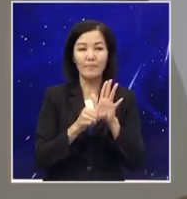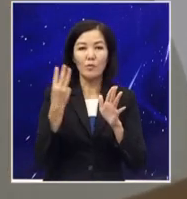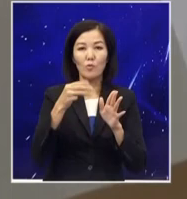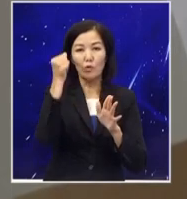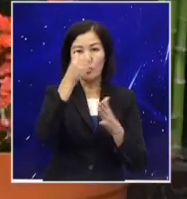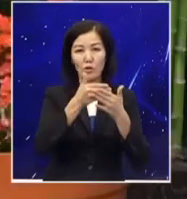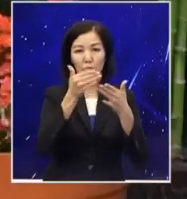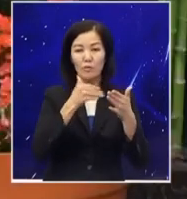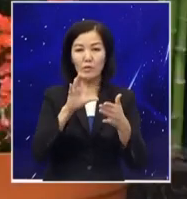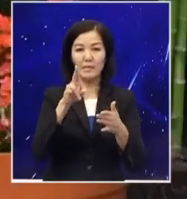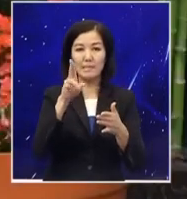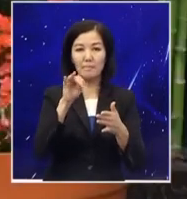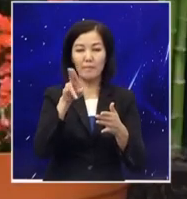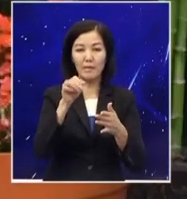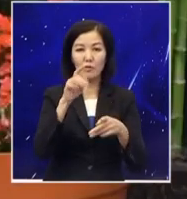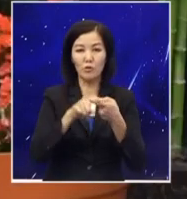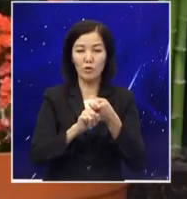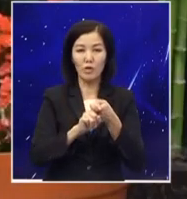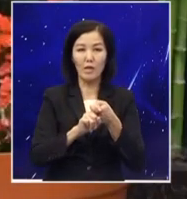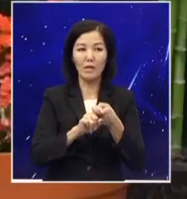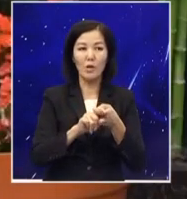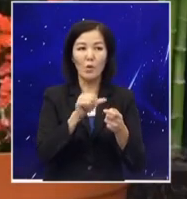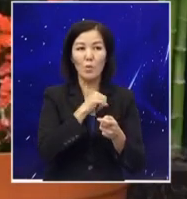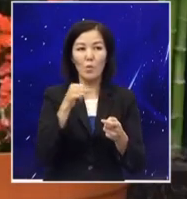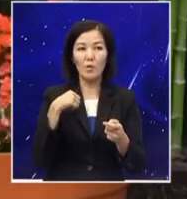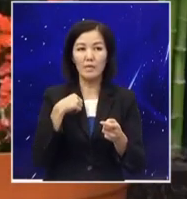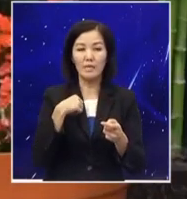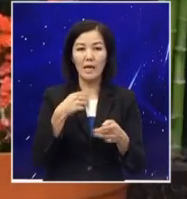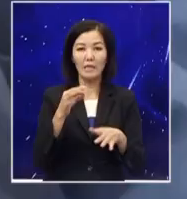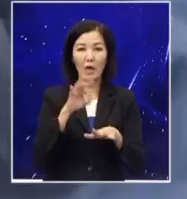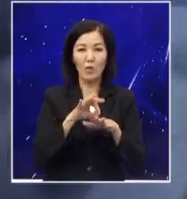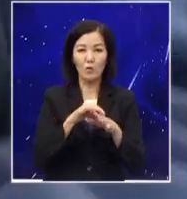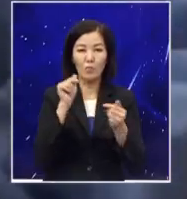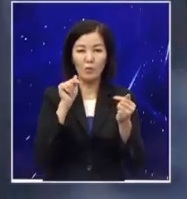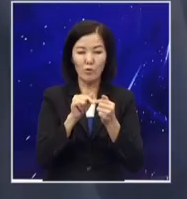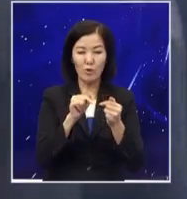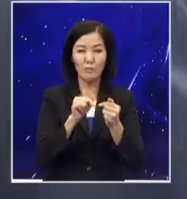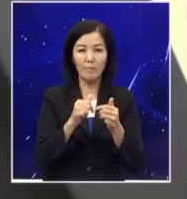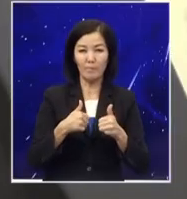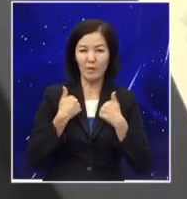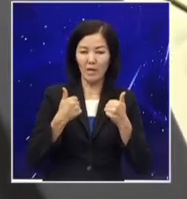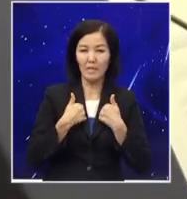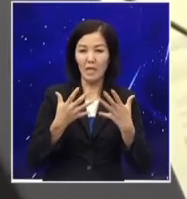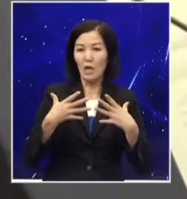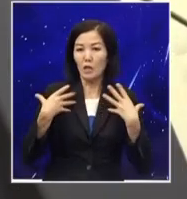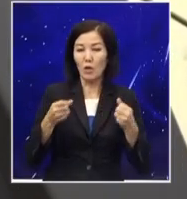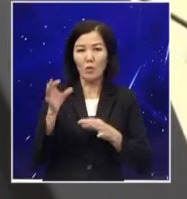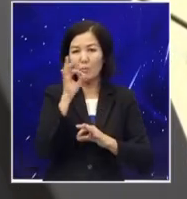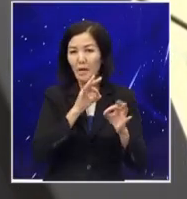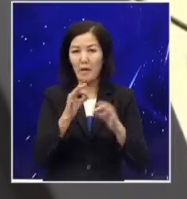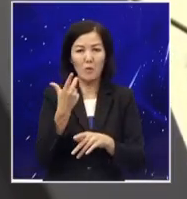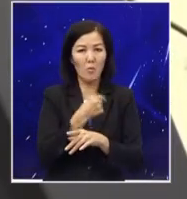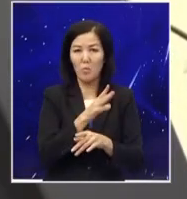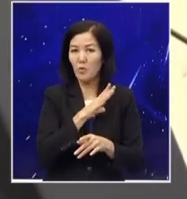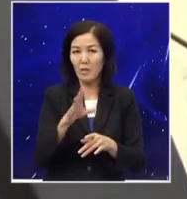бұрын жұқтырған. Содан бері оның ағзасы дертпен өздігінен күресіп келеді екен. Әйел адам сауығу үшін ешқашан дәрі-дәрмек ішпеген.